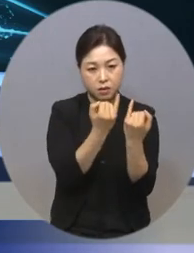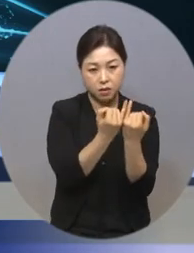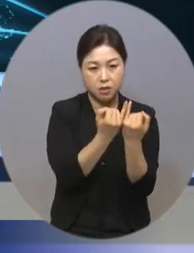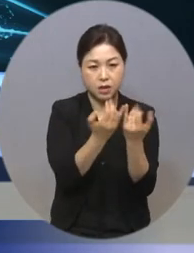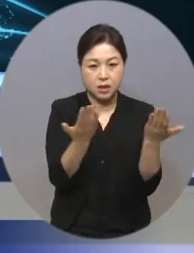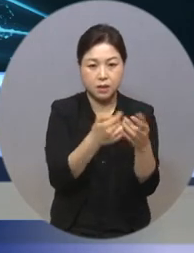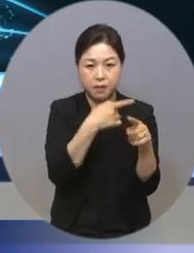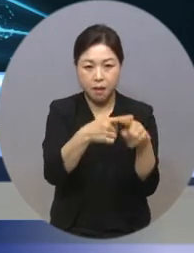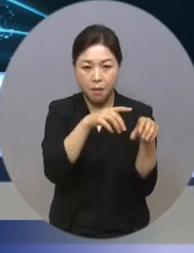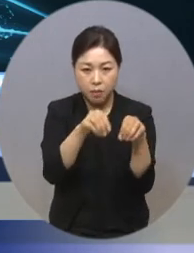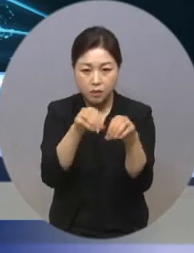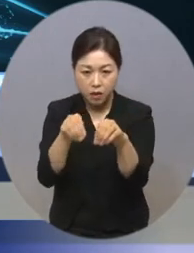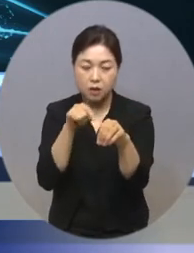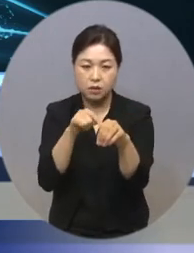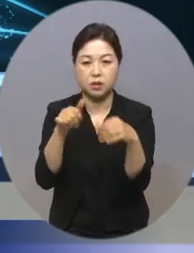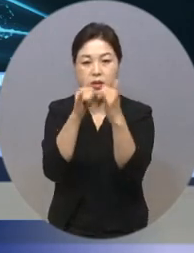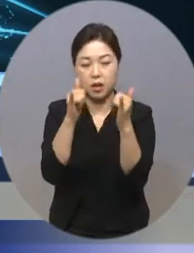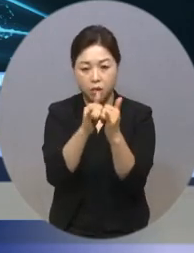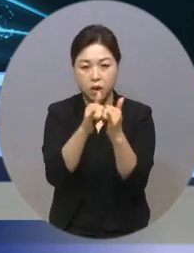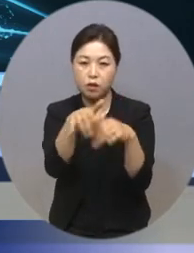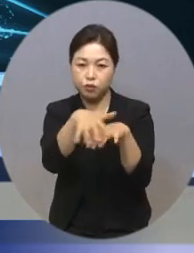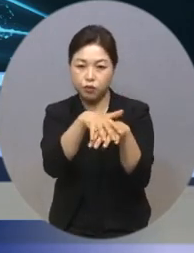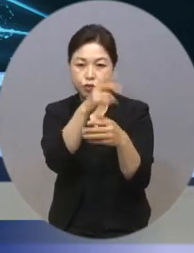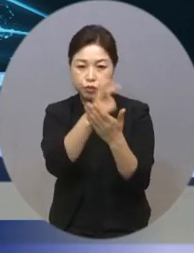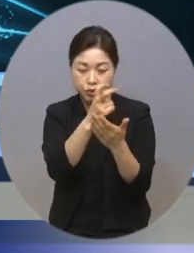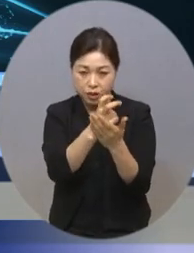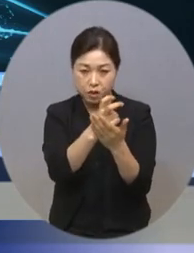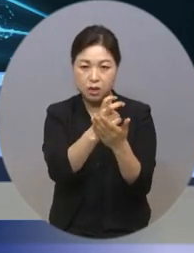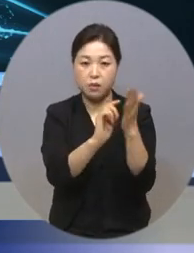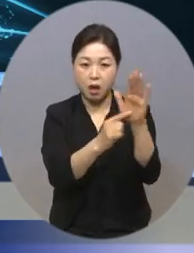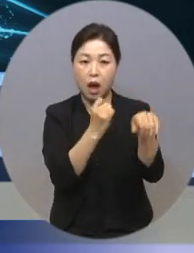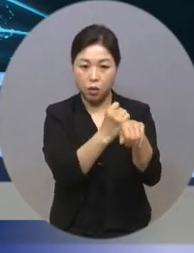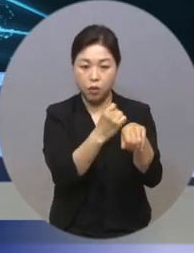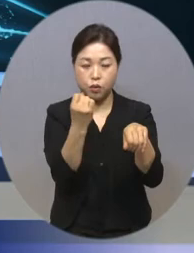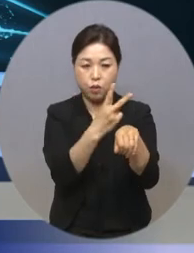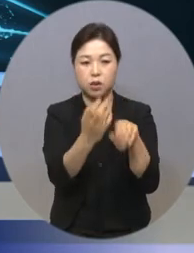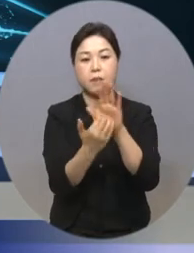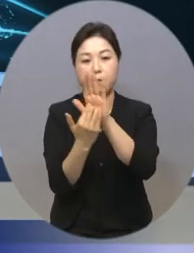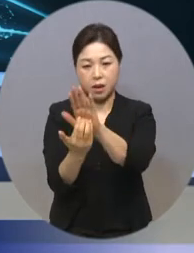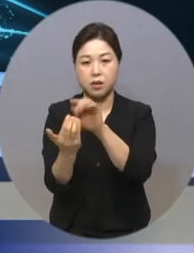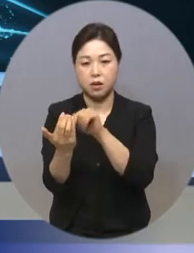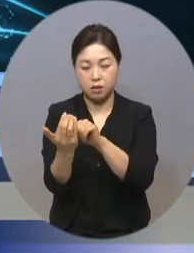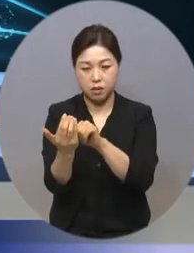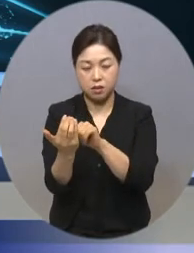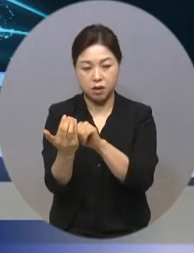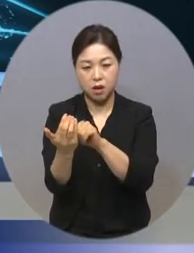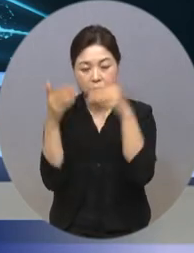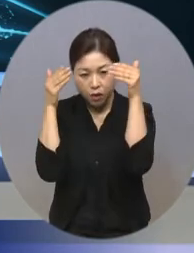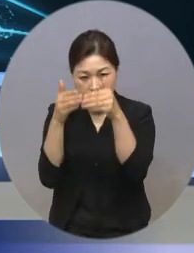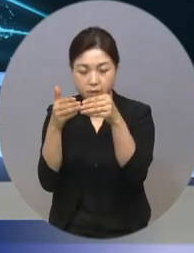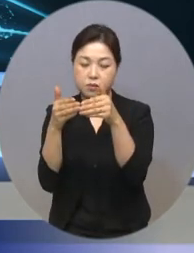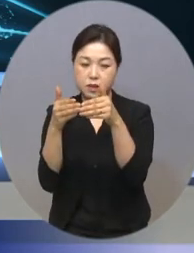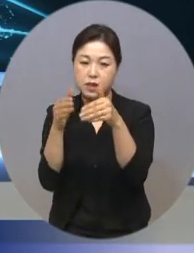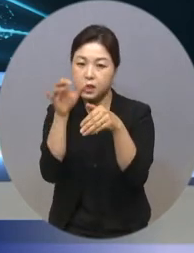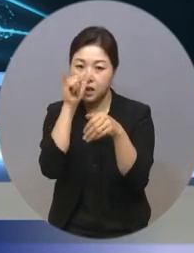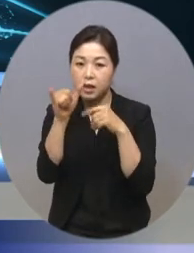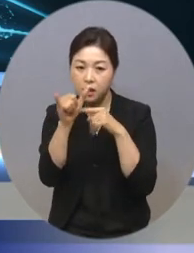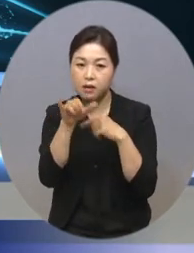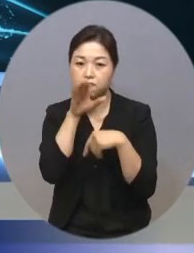단절이 될 수밖에 없는 사회 구조적인 문제를 반영하고 예방하는 데 초점을 맞췄다는 데 의의가